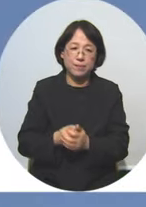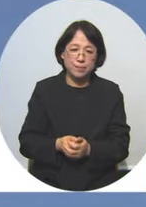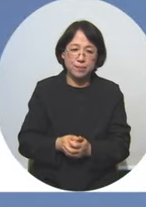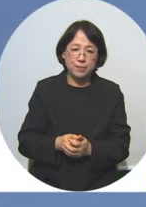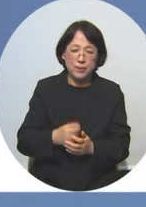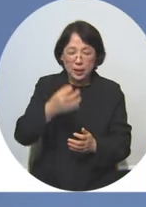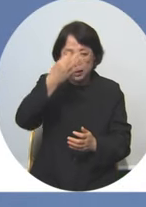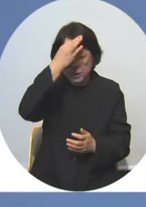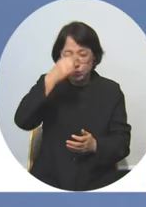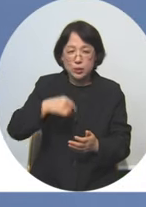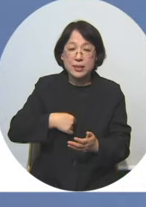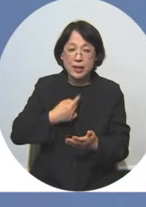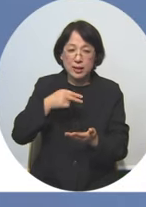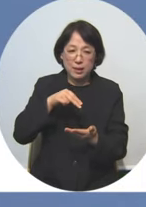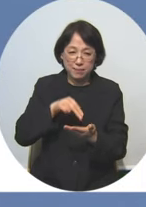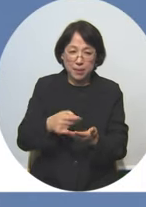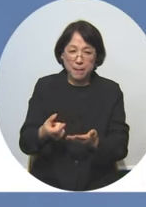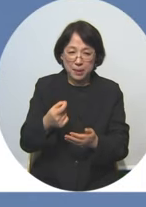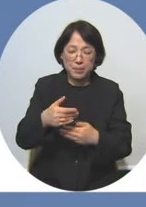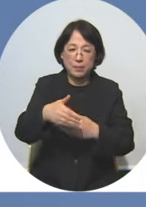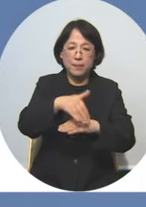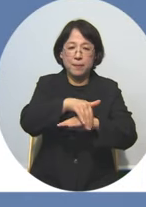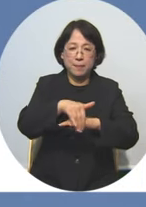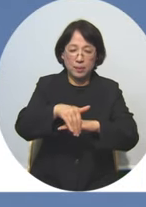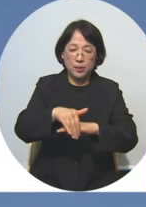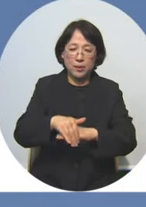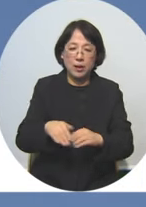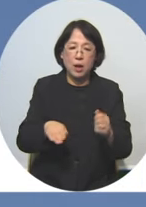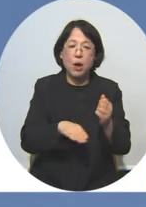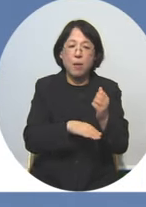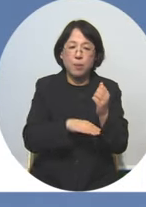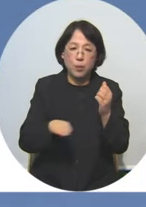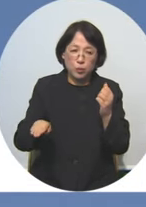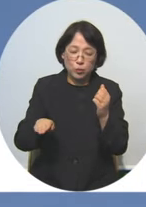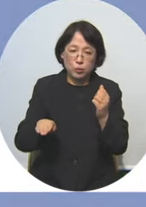자립에도 속도가 날 전망입니다. 정부는 표준 기술